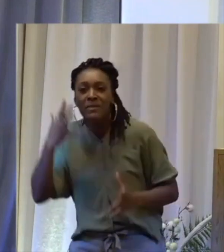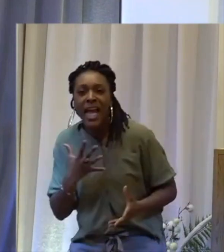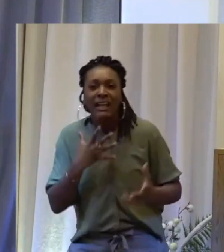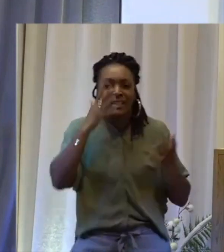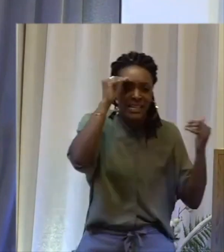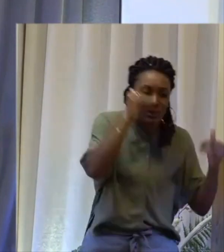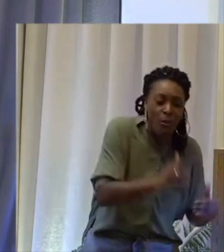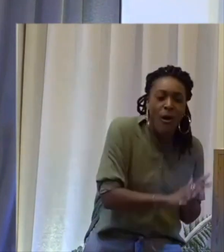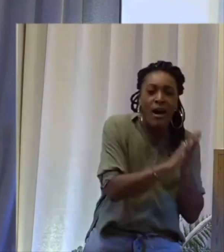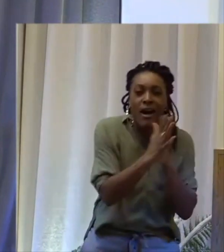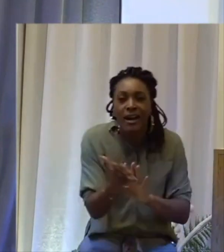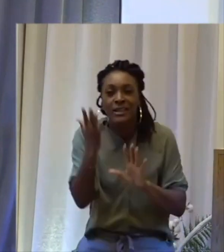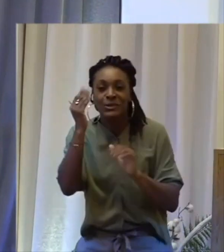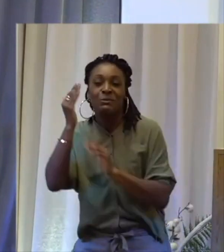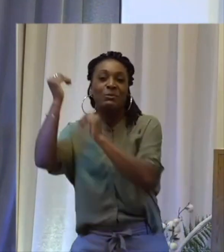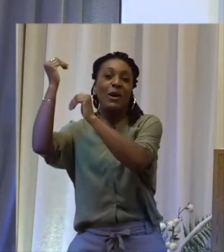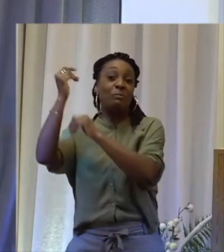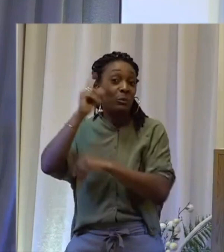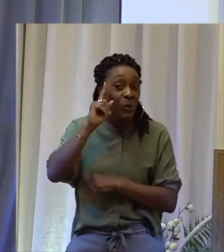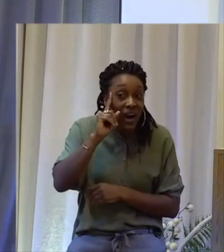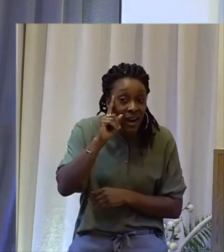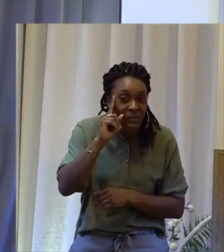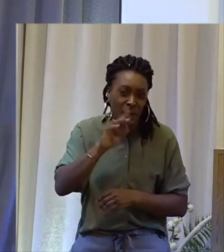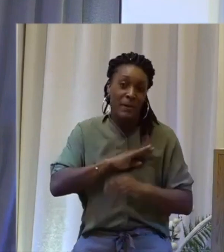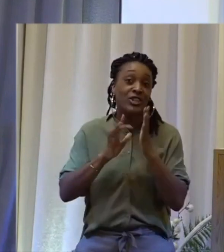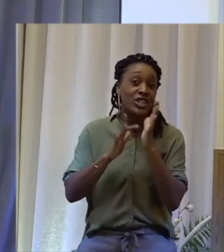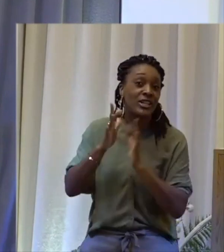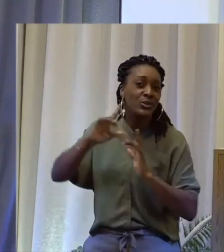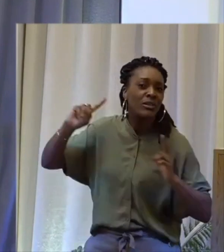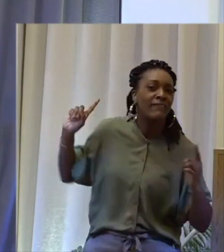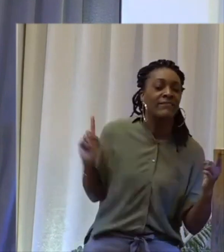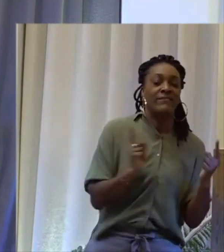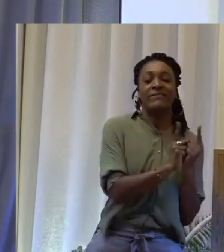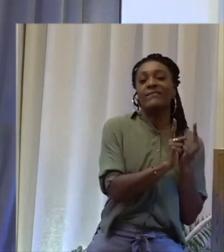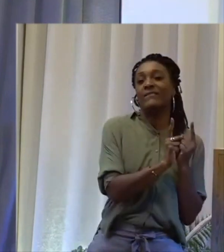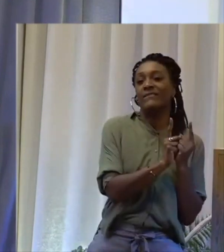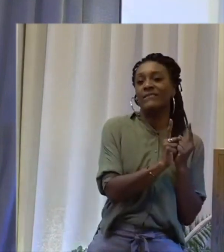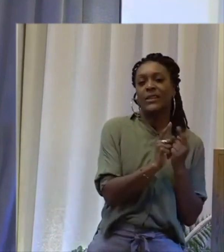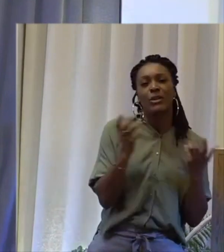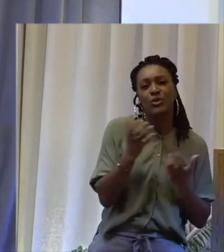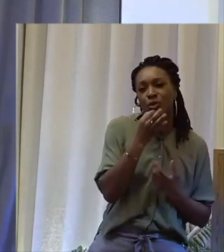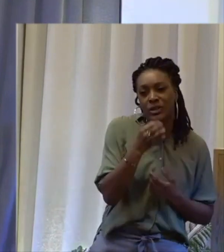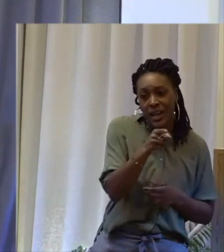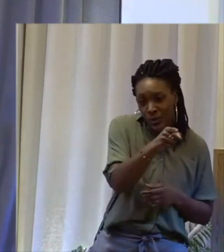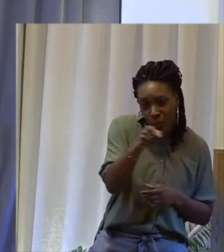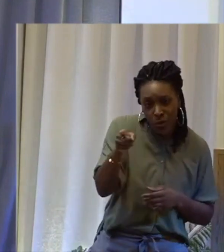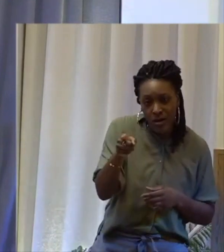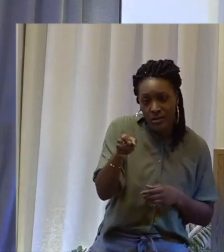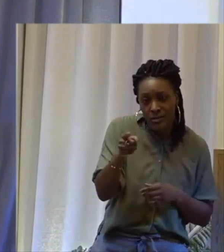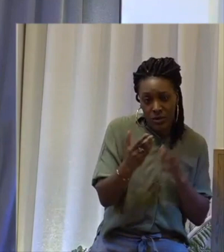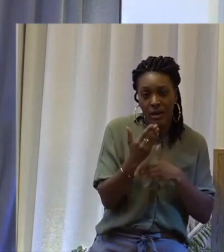du désespoir à l'espoir. Pourquoi? Parce que Jésus s'est approché d'elle. Et j'aimerais te dire à toi ce matin